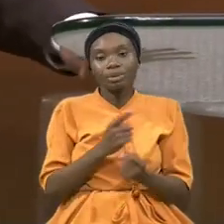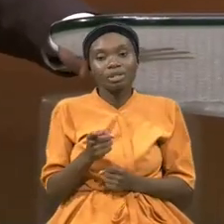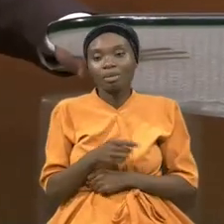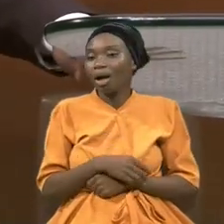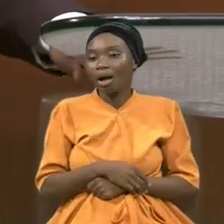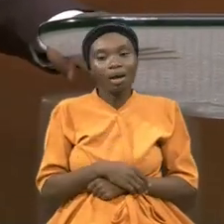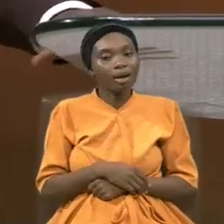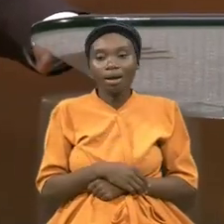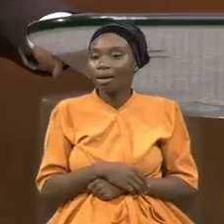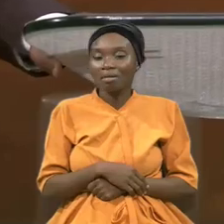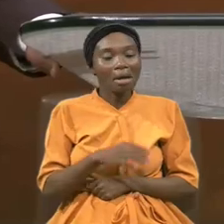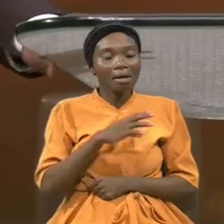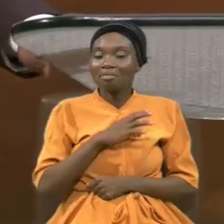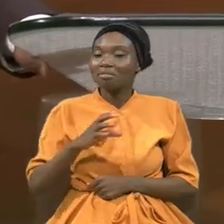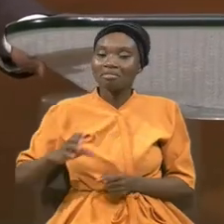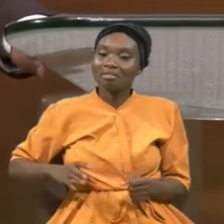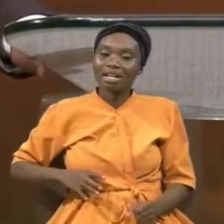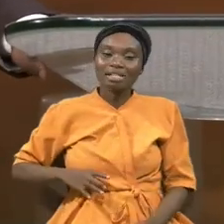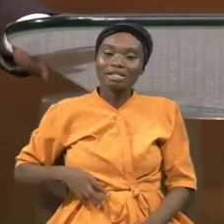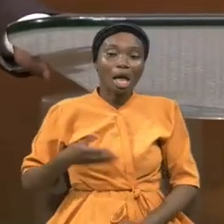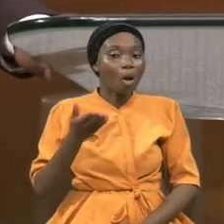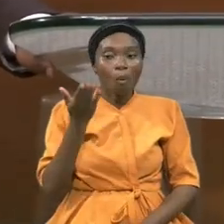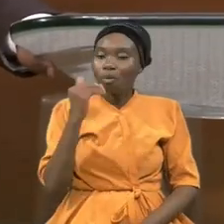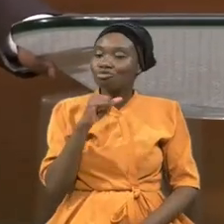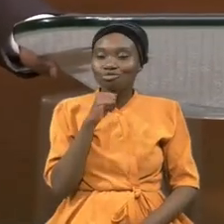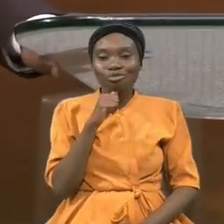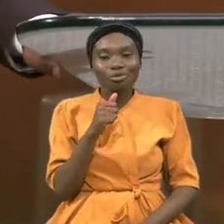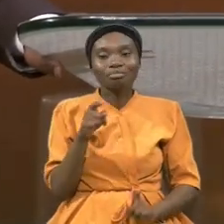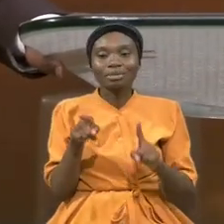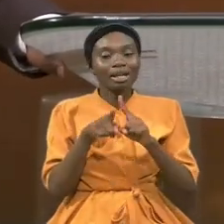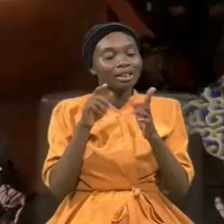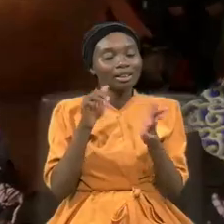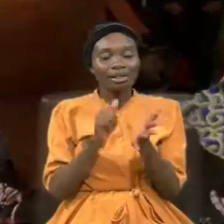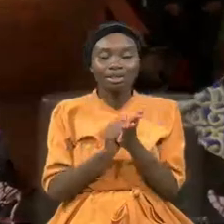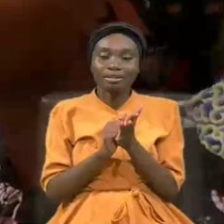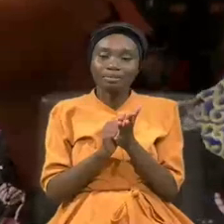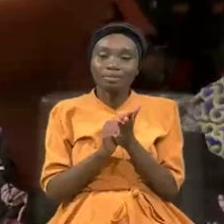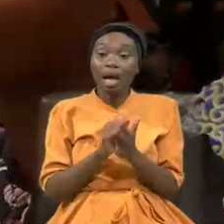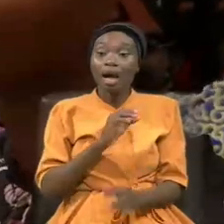la personne. Oh, Christ n'était pas ainsi.